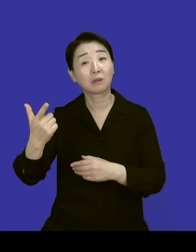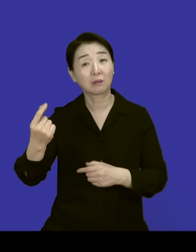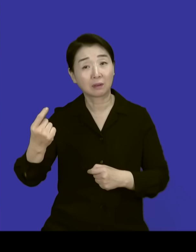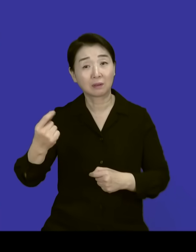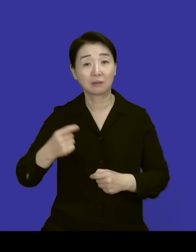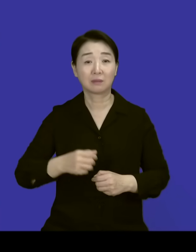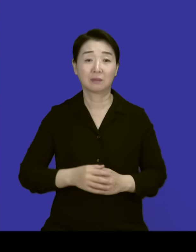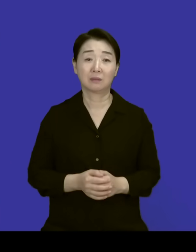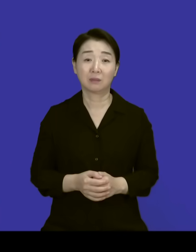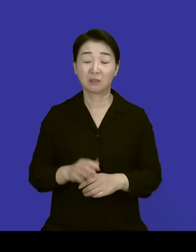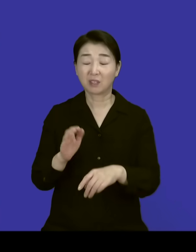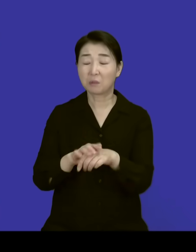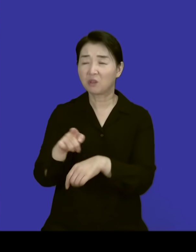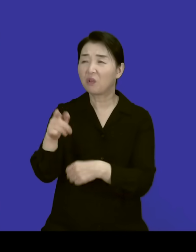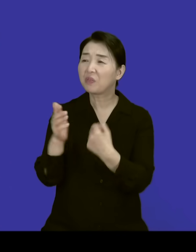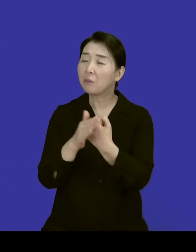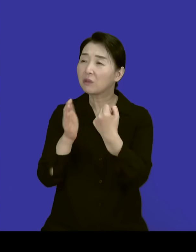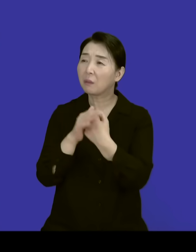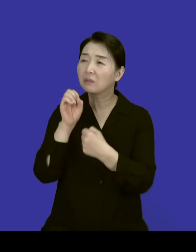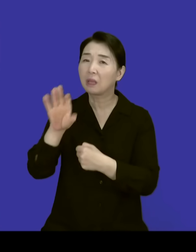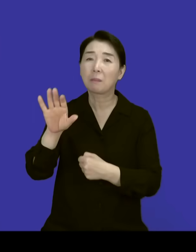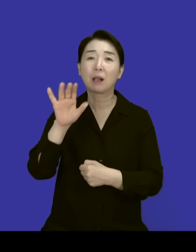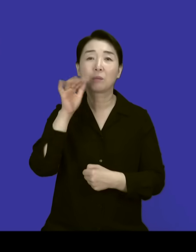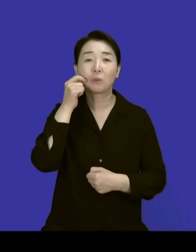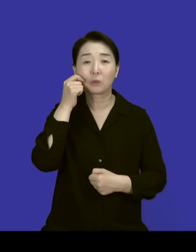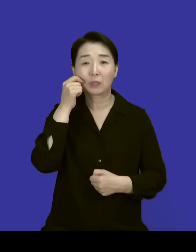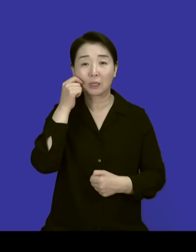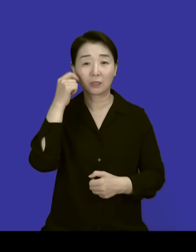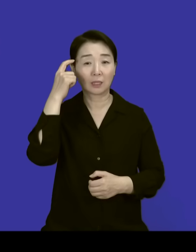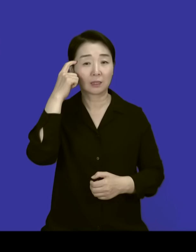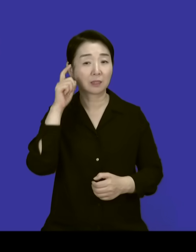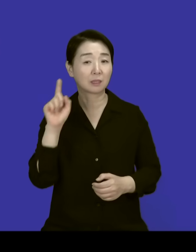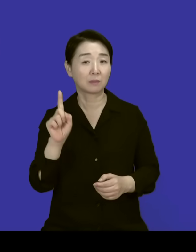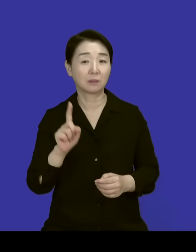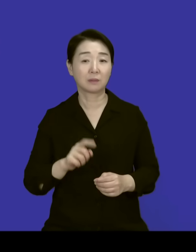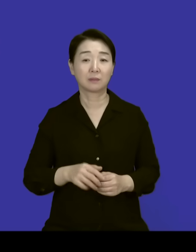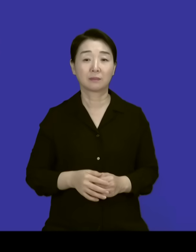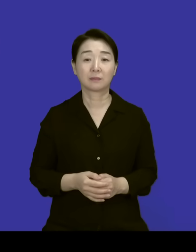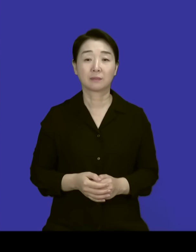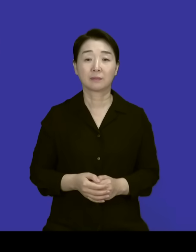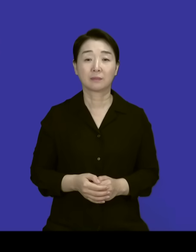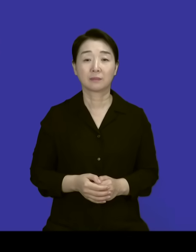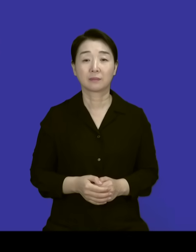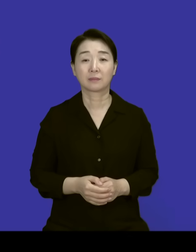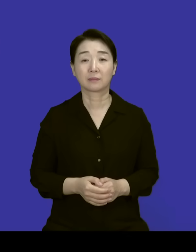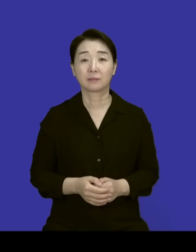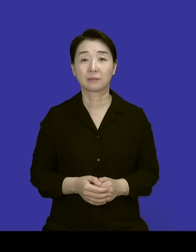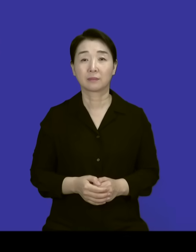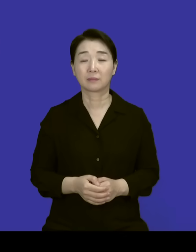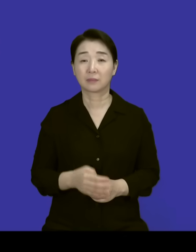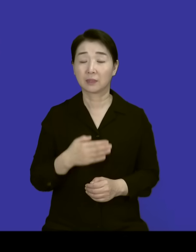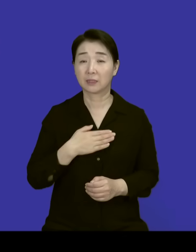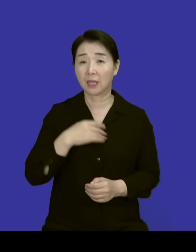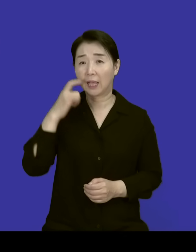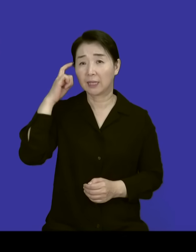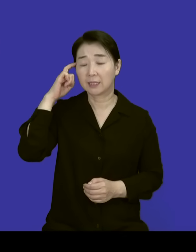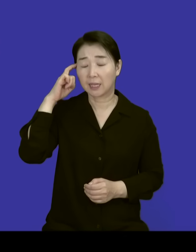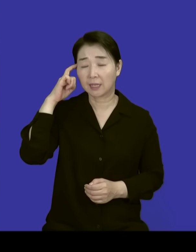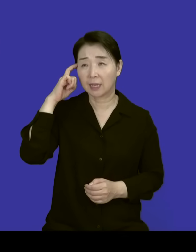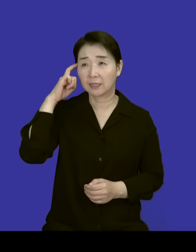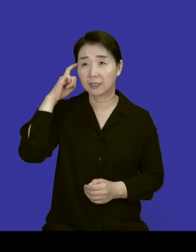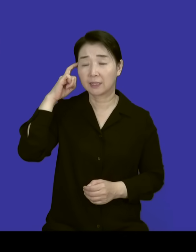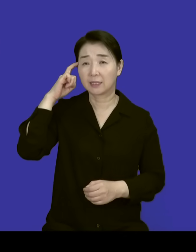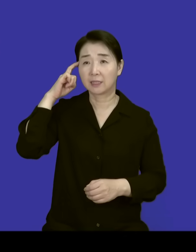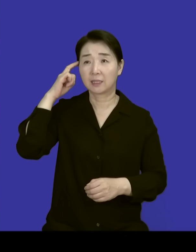뭐 잘못됐다고 누구 탓이야 뭐 할 수가 없고. 그리고 무슨 생각이 드냐면 저도 이제 제작해봤던 경험을 떠올리면 내 생각이 옳았다는 걸